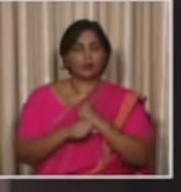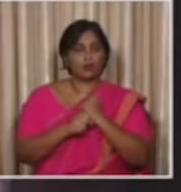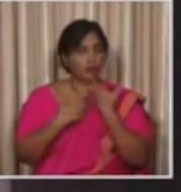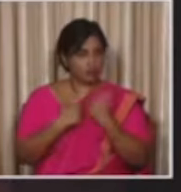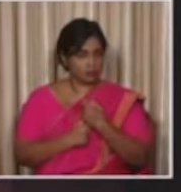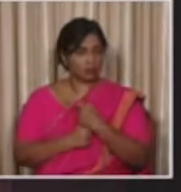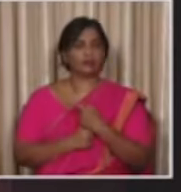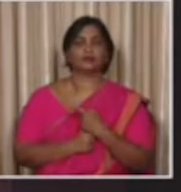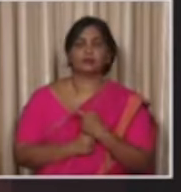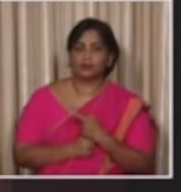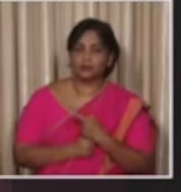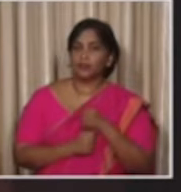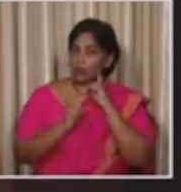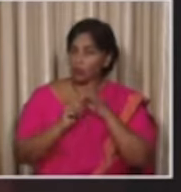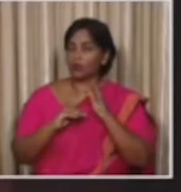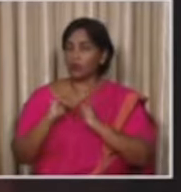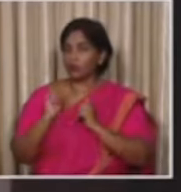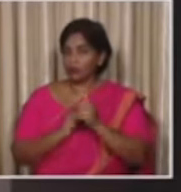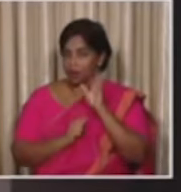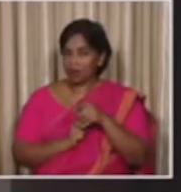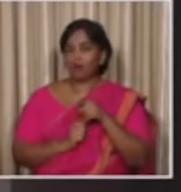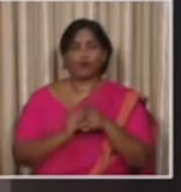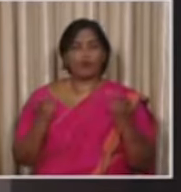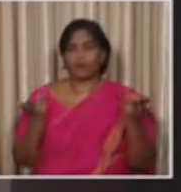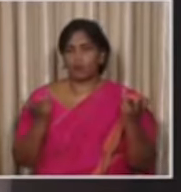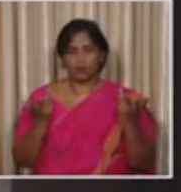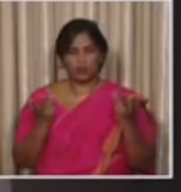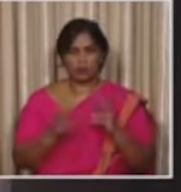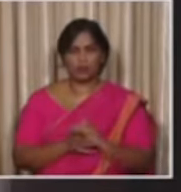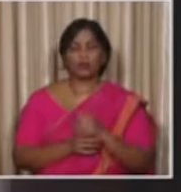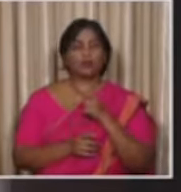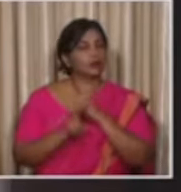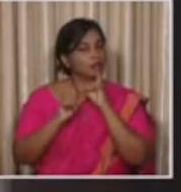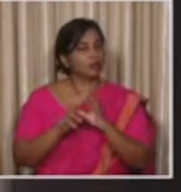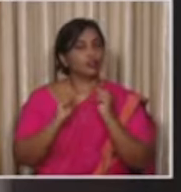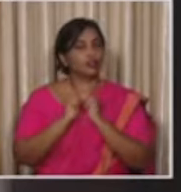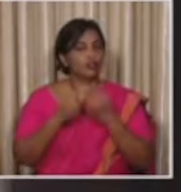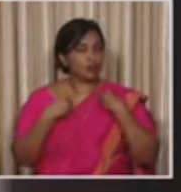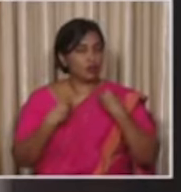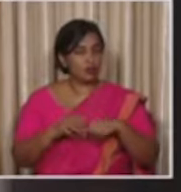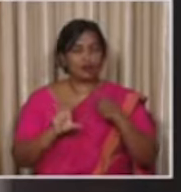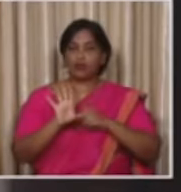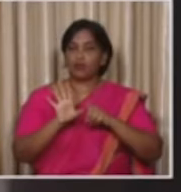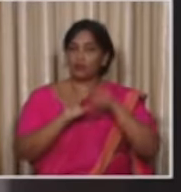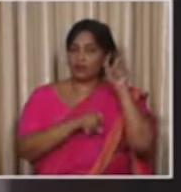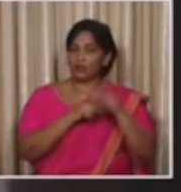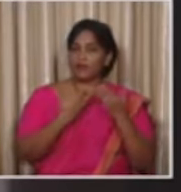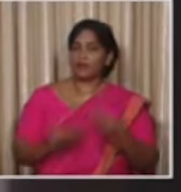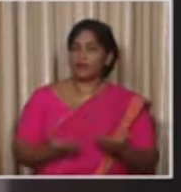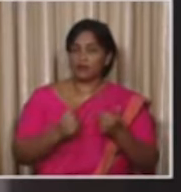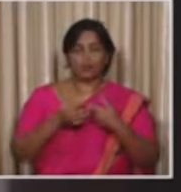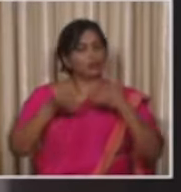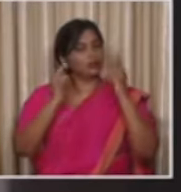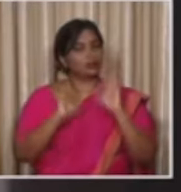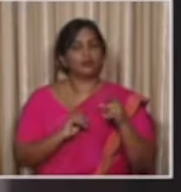වේද? එහෙම වැඩසටහනක් තිබේ නම් ඒ කුමක්ද? මෙසේ රැකියා අහිමි වූ පුහුණු ශ්‍රමිකින් වර්තමානයේ